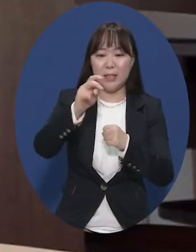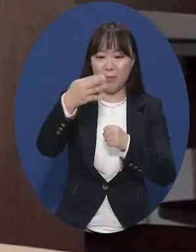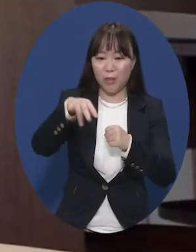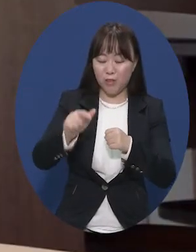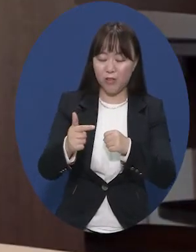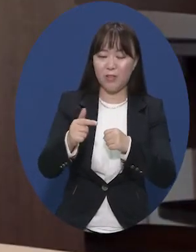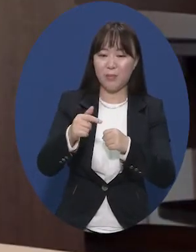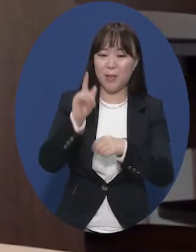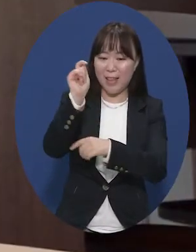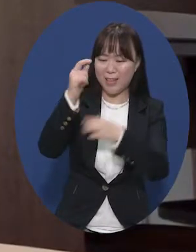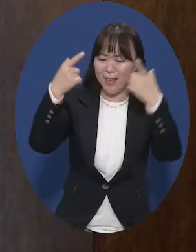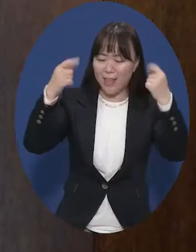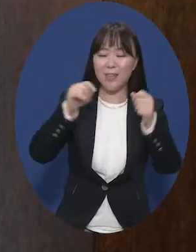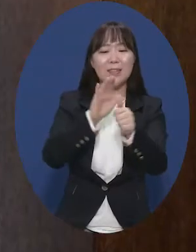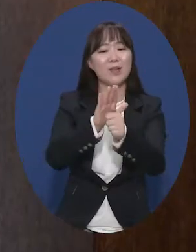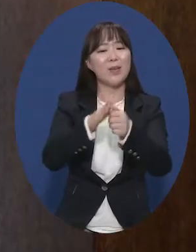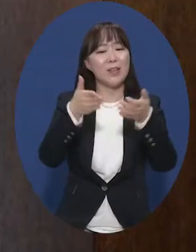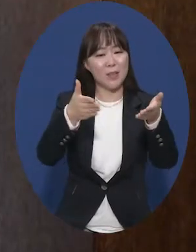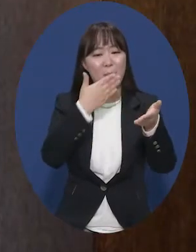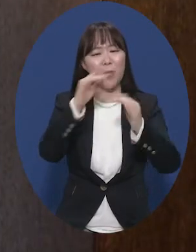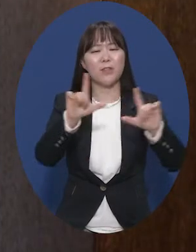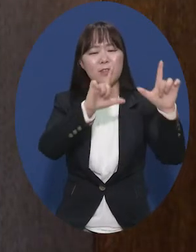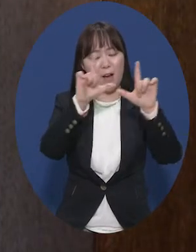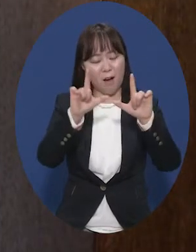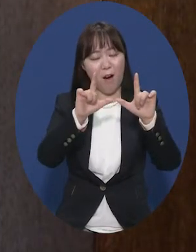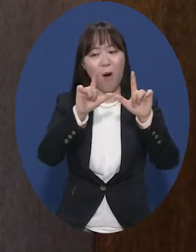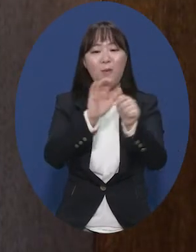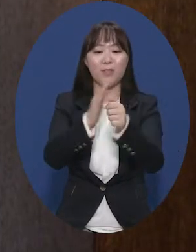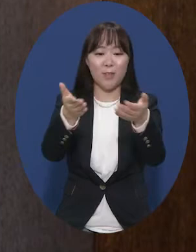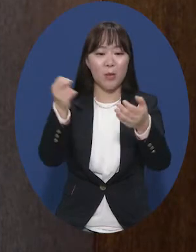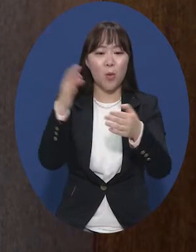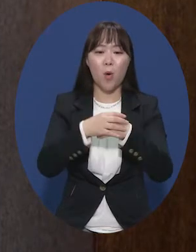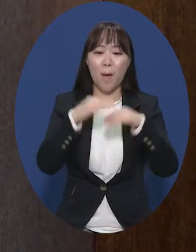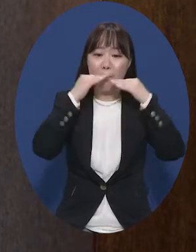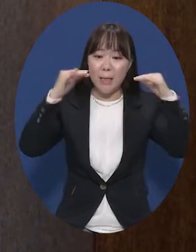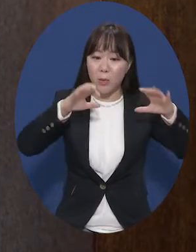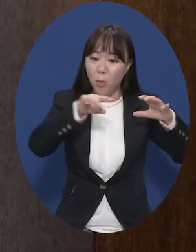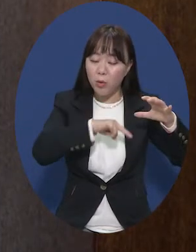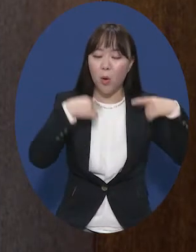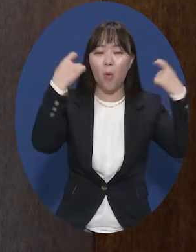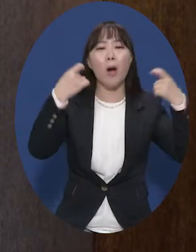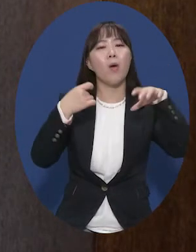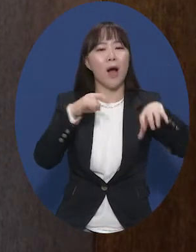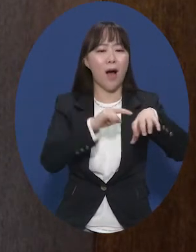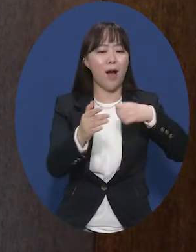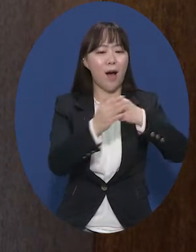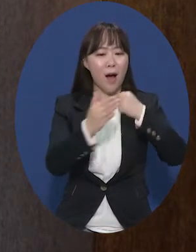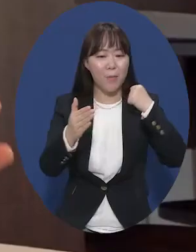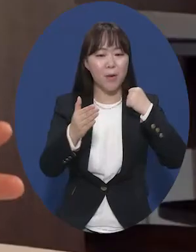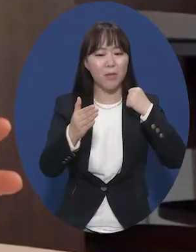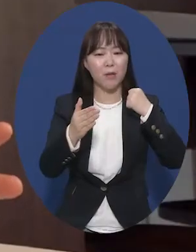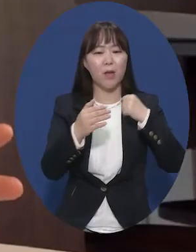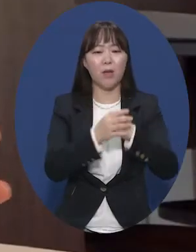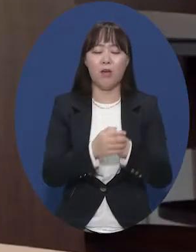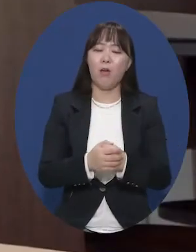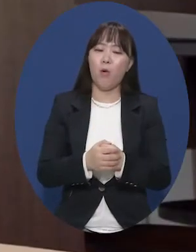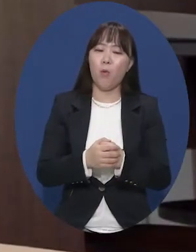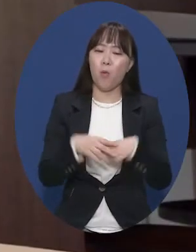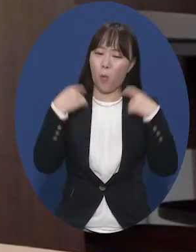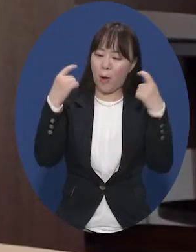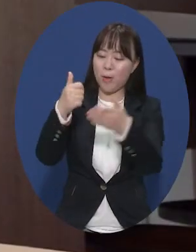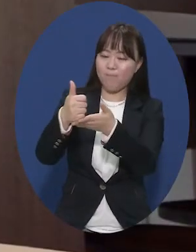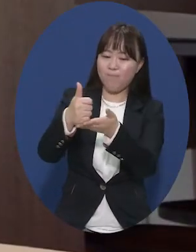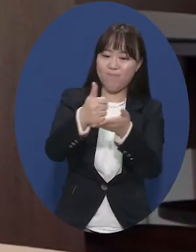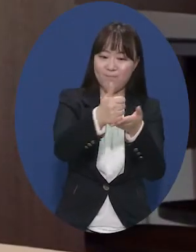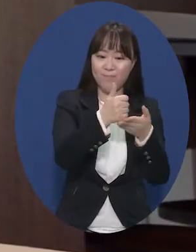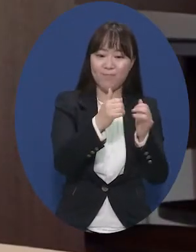또는 3륜 택시라든지 이렇게 지원해줘서 생계를 가져가게 하기도 했고, 멕시코 같은 경우는 관광지이기 때문에 제 툴룸 지역은